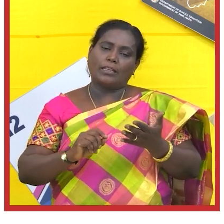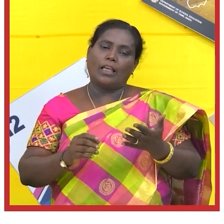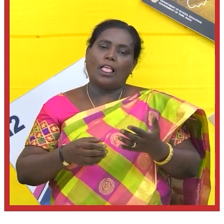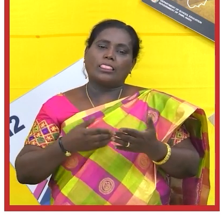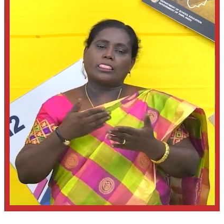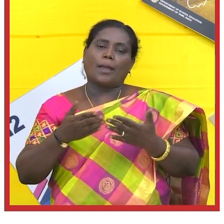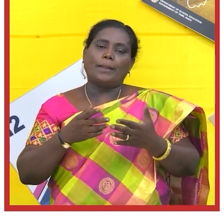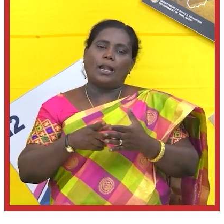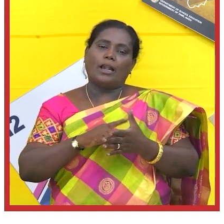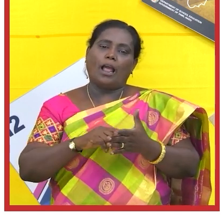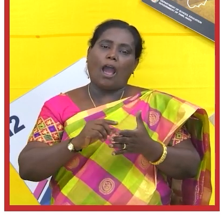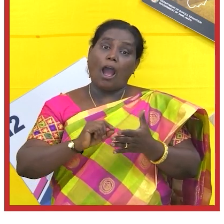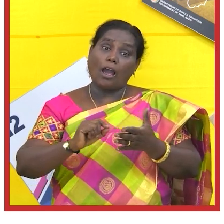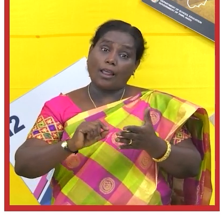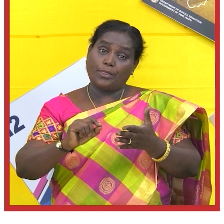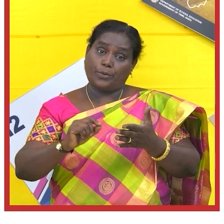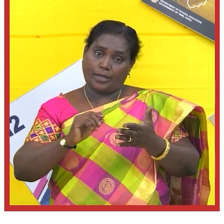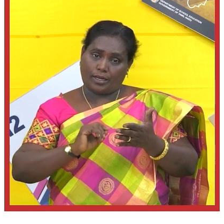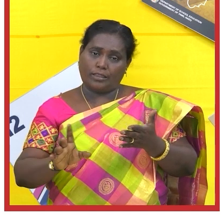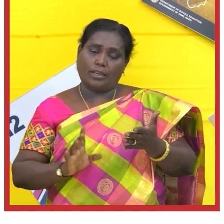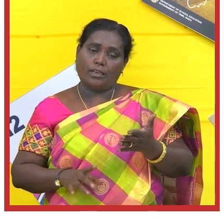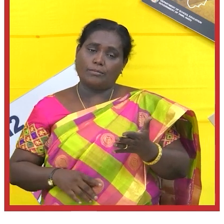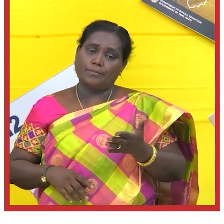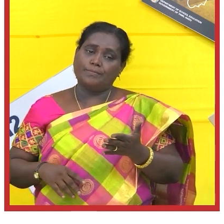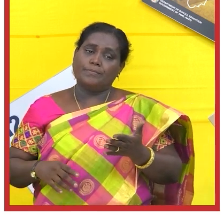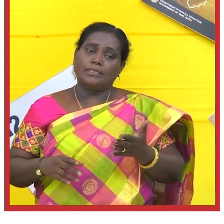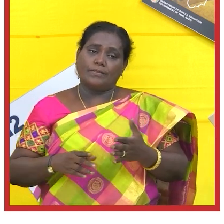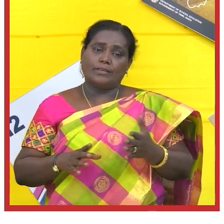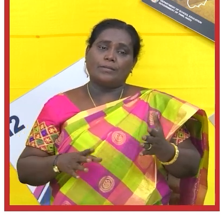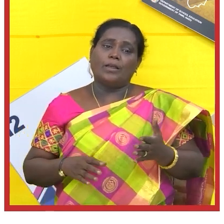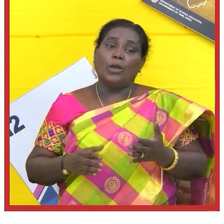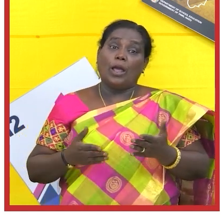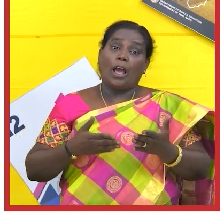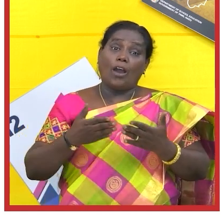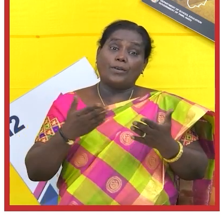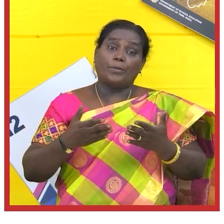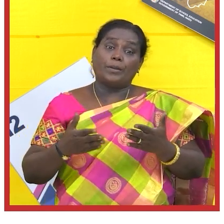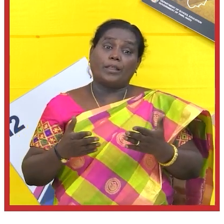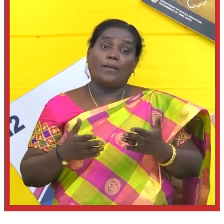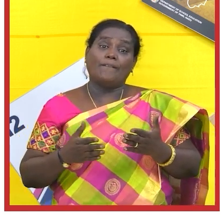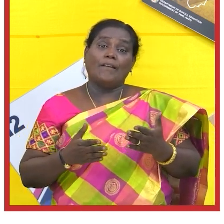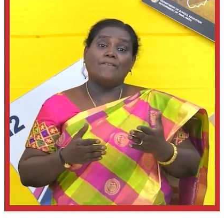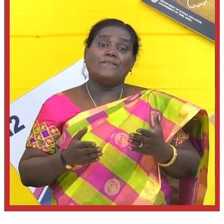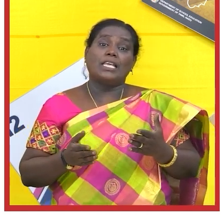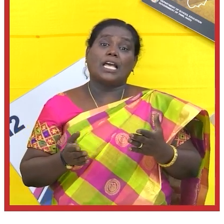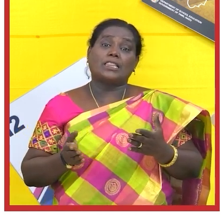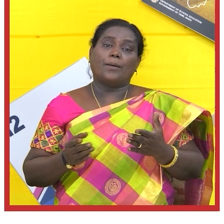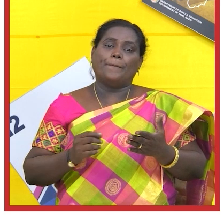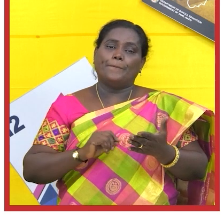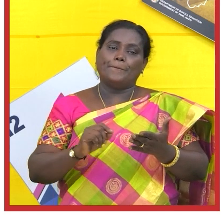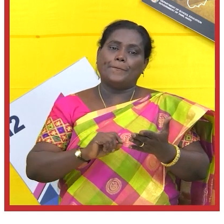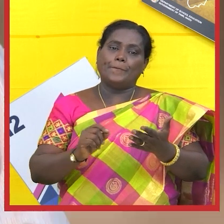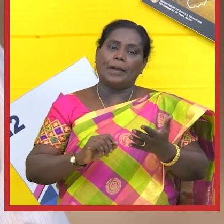ஒன்றையும் ஏற்படுத்தியிருக்கிறார் என்பதை உங்களுக்கு நான் கடந்த பாடத்திலே சொல்லியிருக்கிறேன். அவருடைய பெயரை கூட வேதாச்சலம் என்ற பெயரை